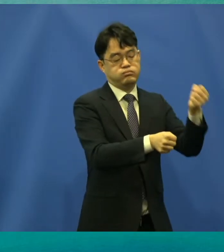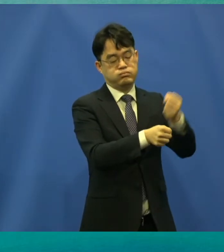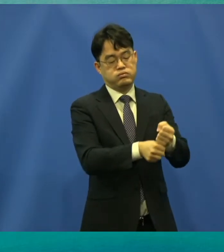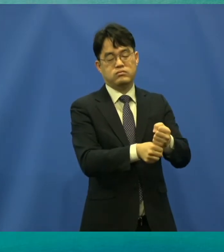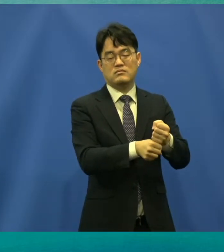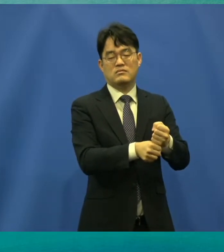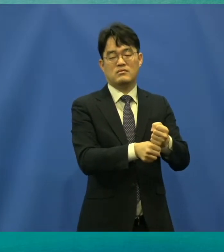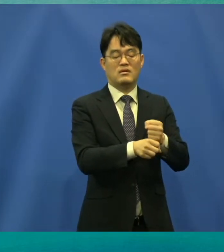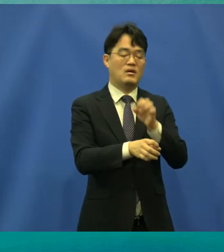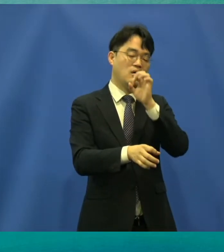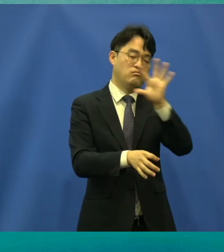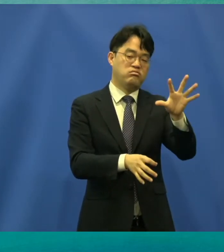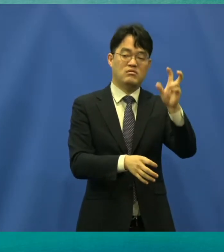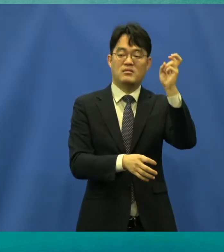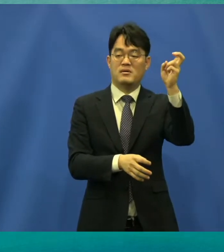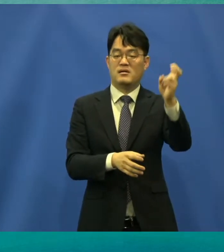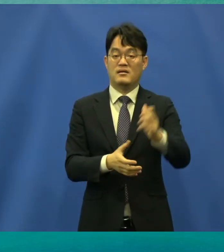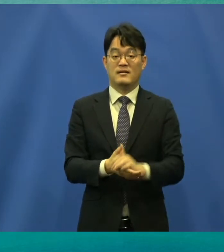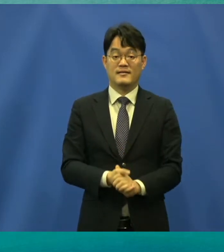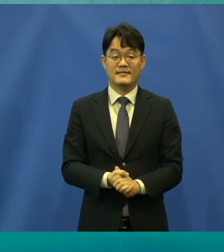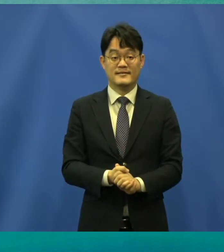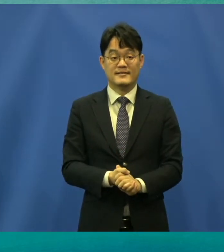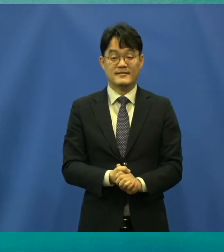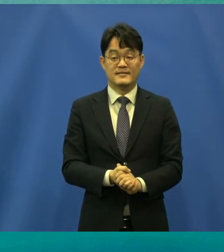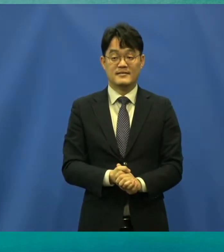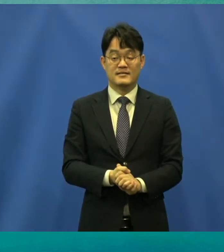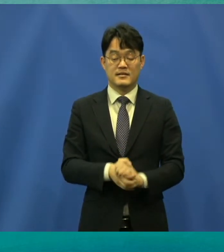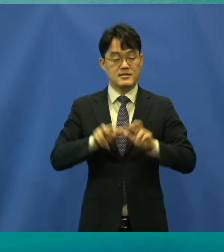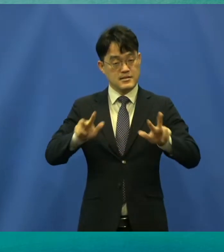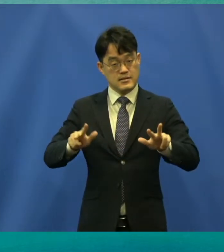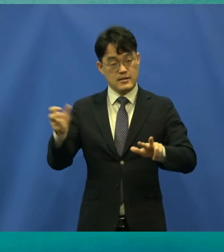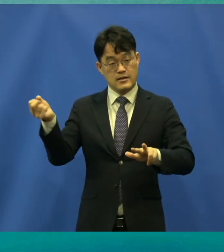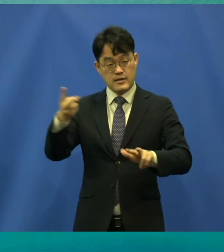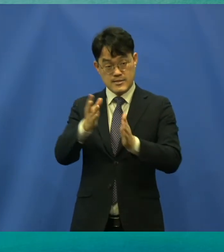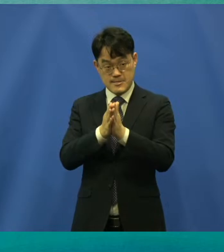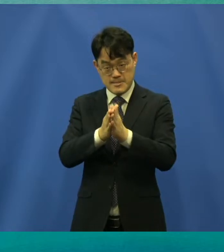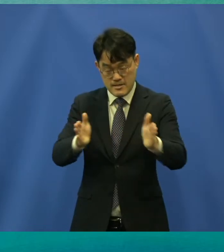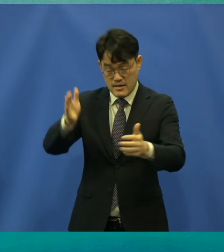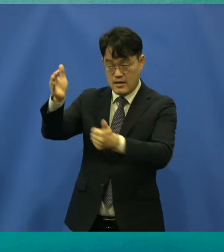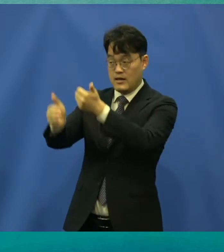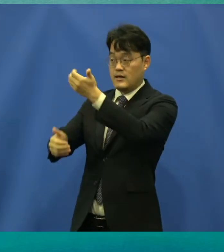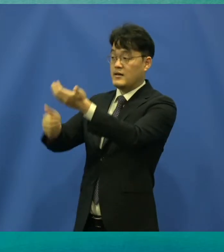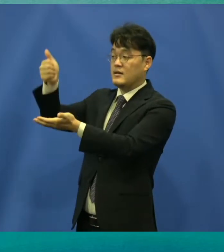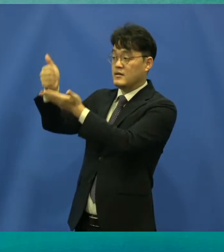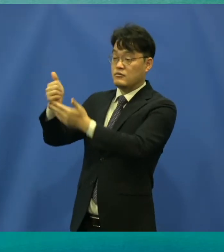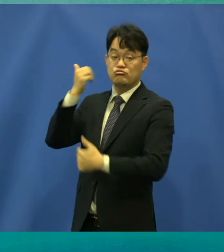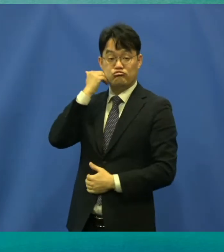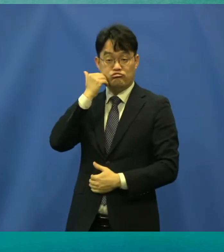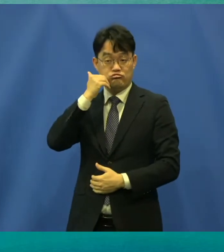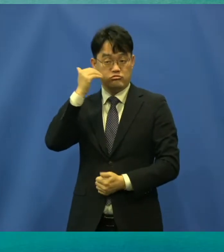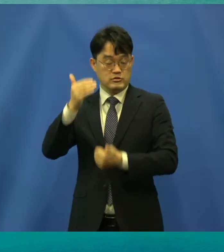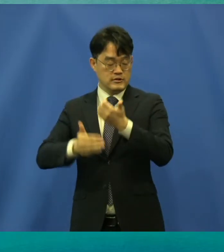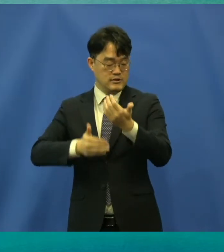자, 그런데 다시 시작하게 하시는 하나님은 누구이십니까? 하나님이 용서하셨지만